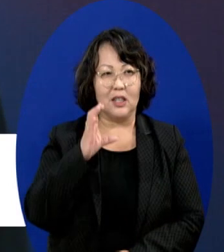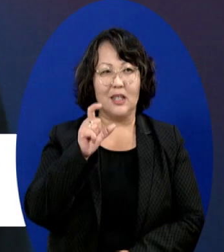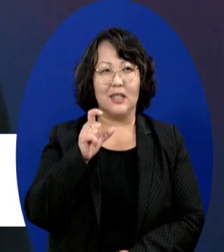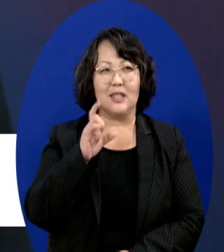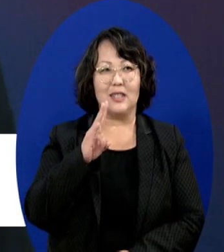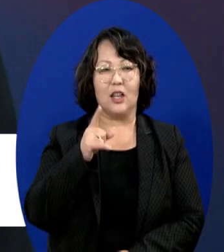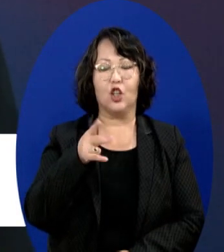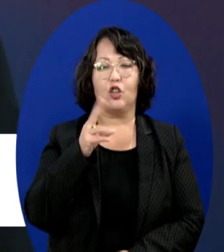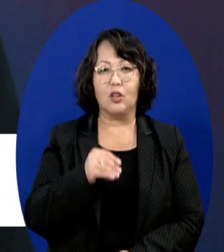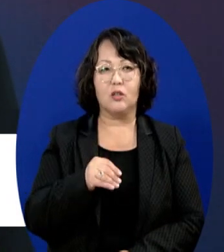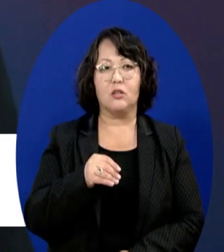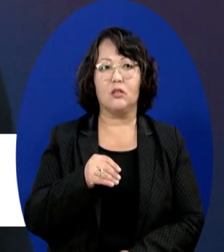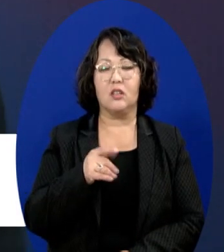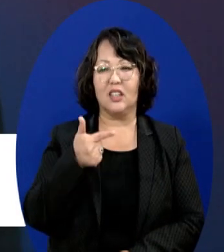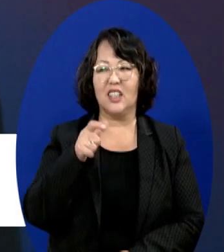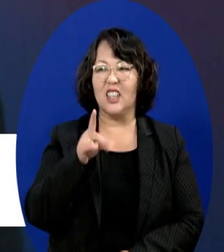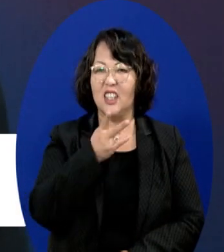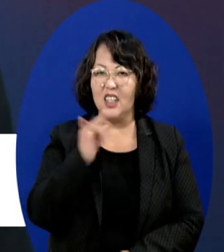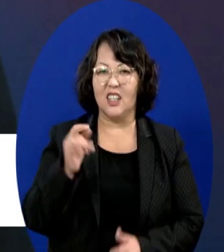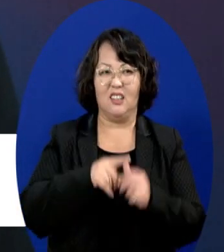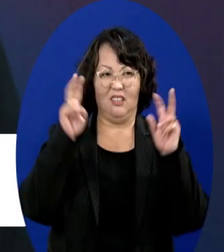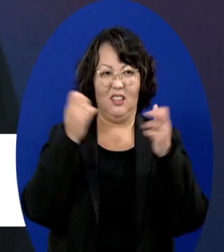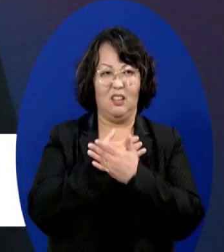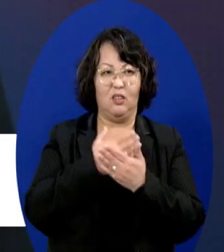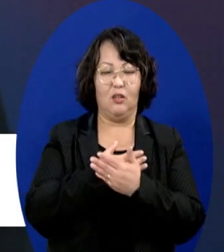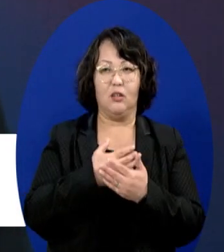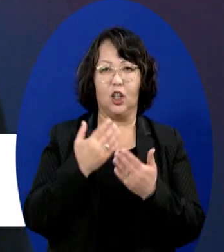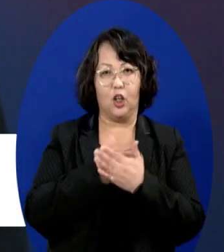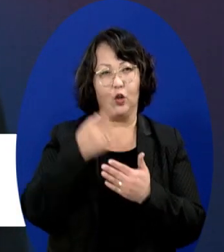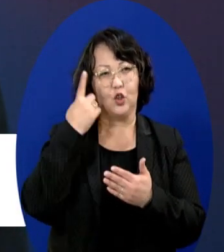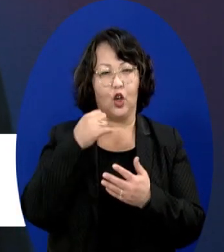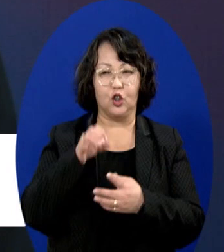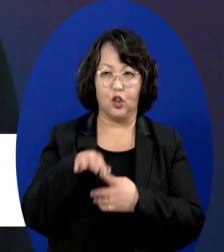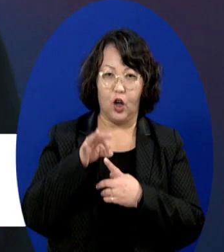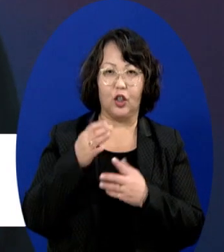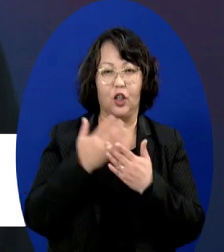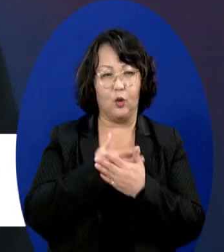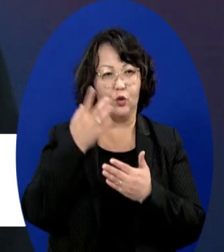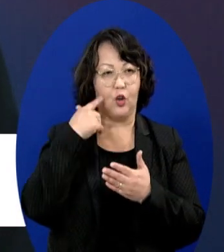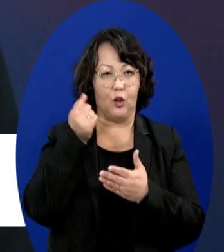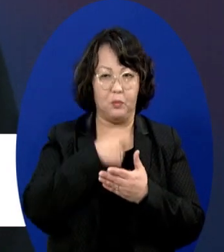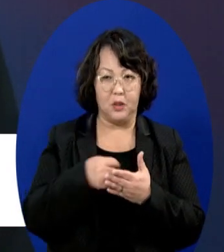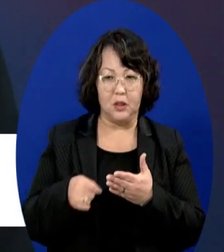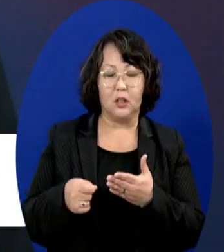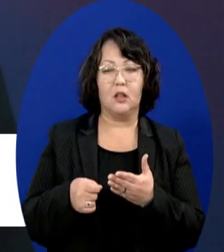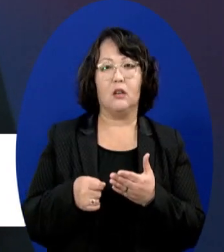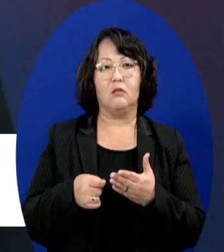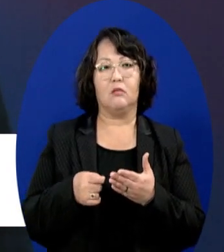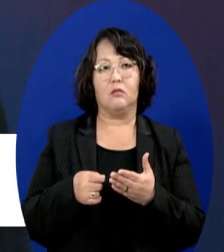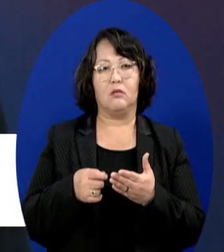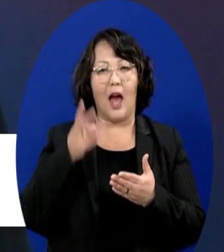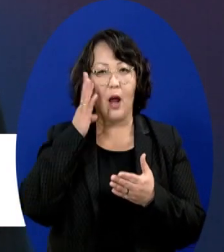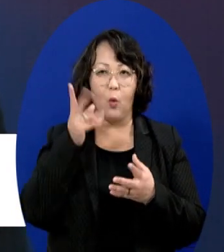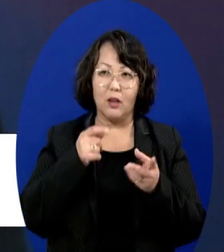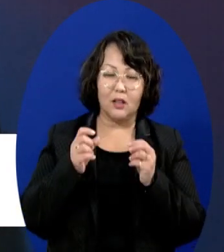Юу ихлээр маш мэрэгжлийн хандсан байна. Кино зохиолоо сонголт, кино зохиолоо бичсэн. За тэгээ тэр найруулгын ажил